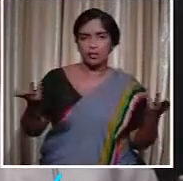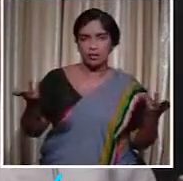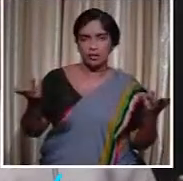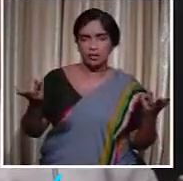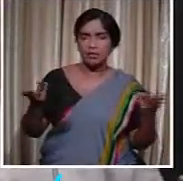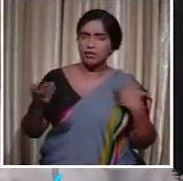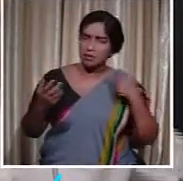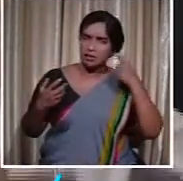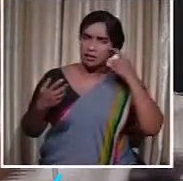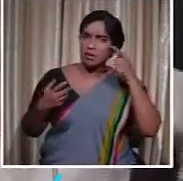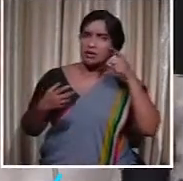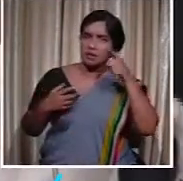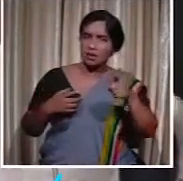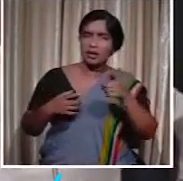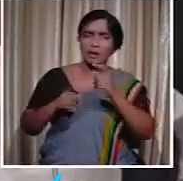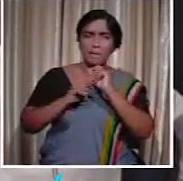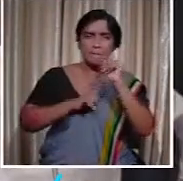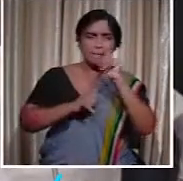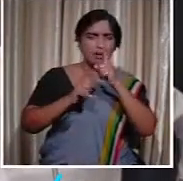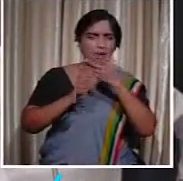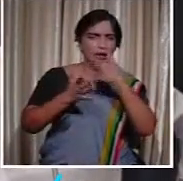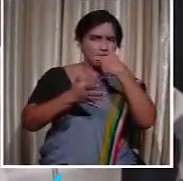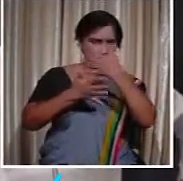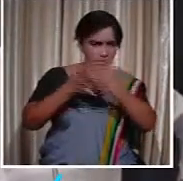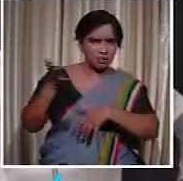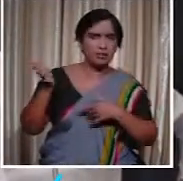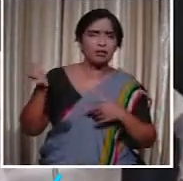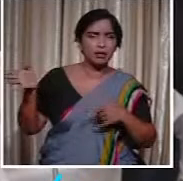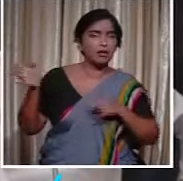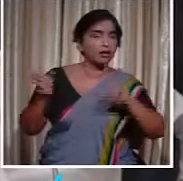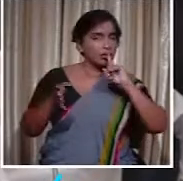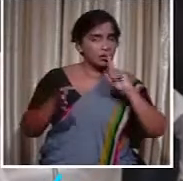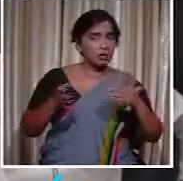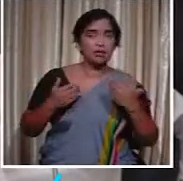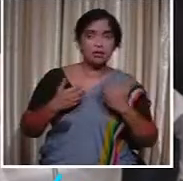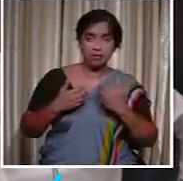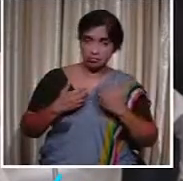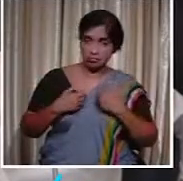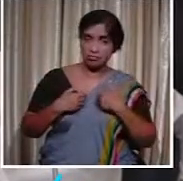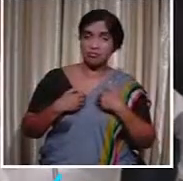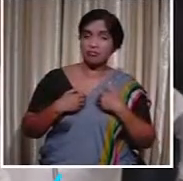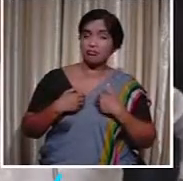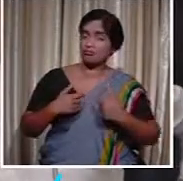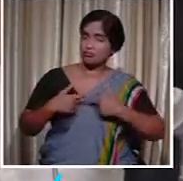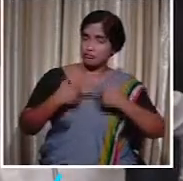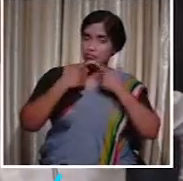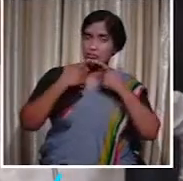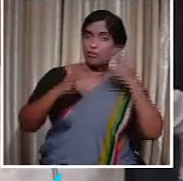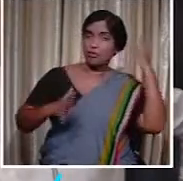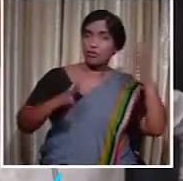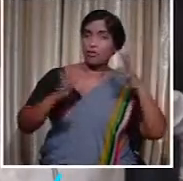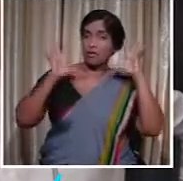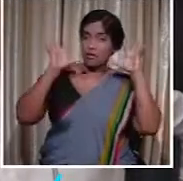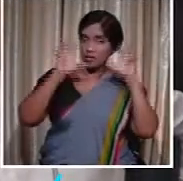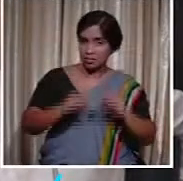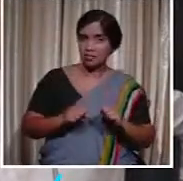මතක ඔබතුමා හැන්සාඩ් එකෙන් මං දෙන්න ඕන තරම් මෙතුමා කිව්වා මං තවන් එක්කෙනෙක් නෑ කියලා ලෝකේ